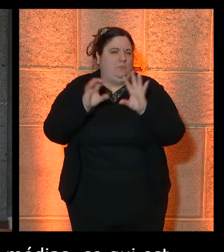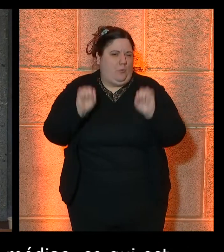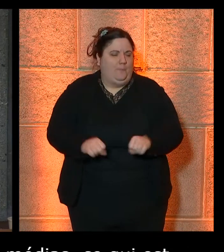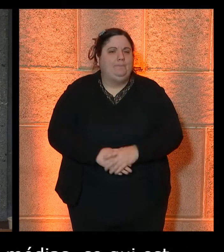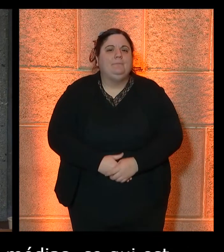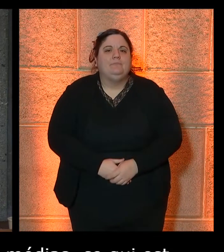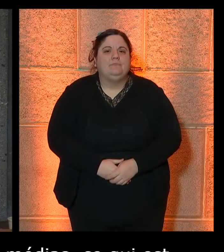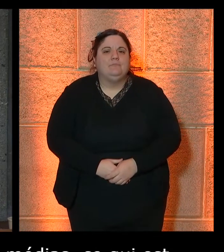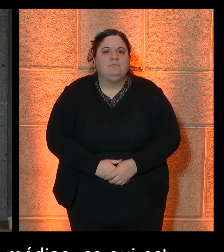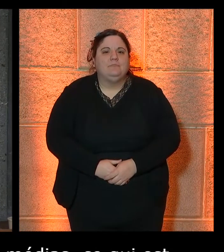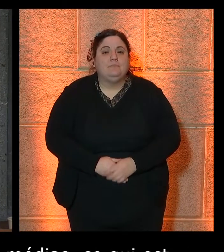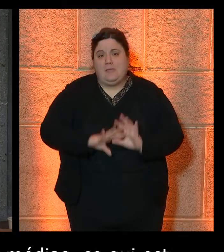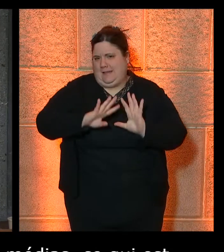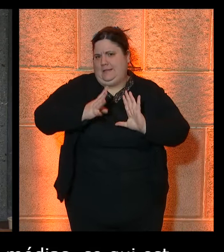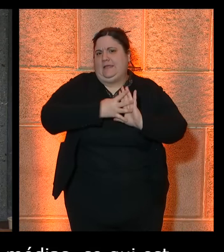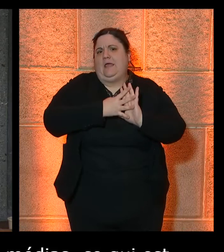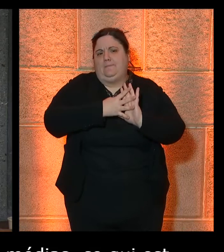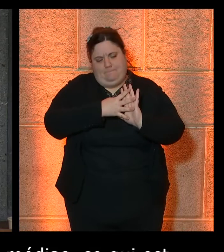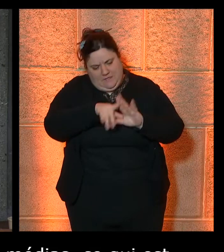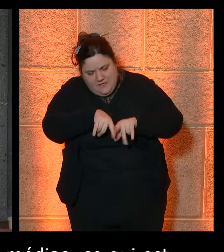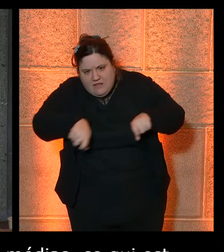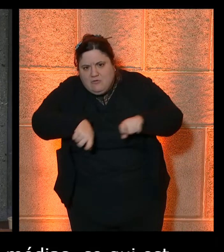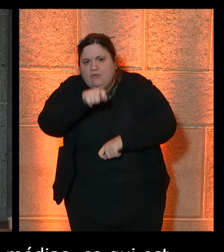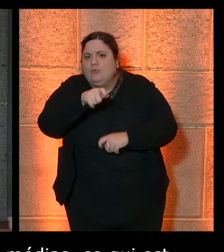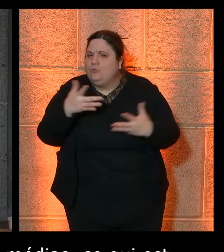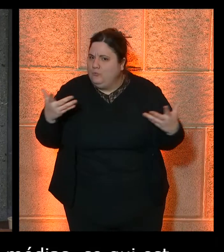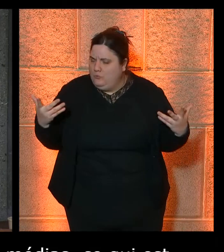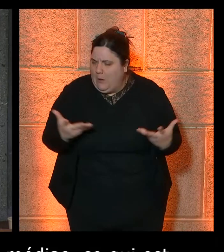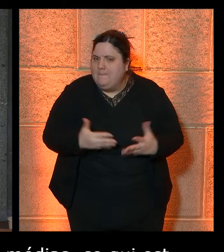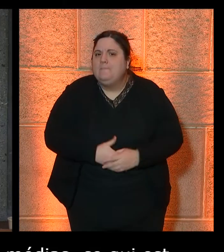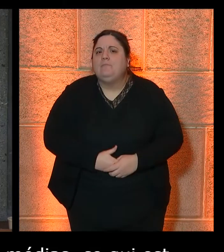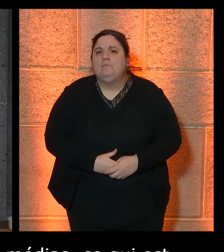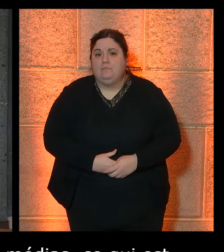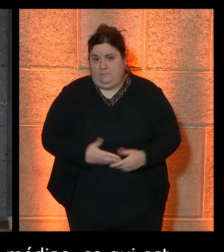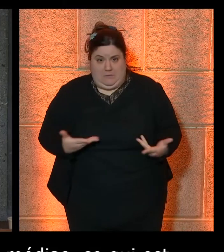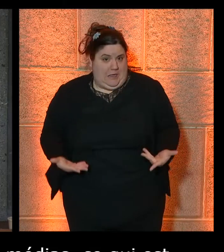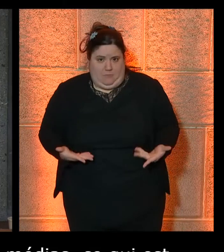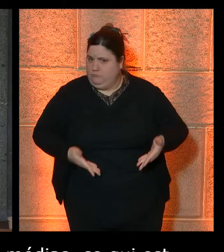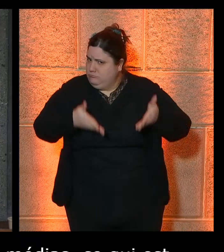Alors, des critères d'évaluation, ils sont aujourd'hui définis,